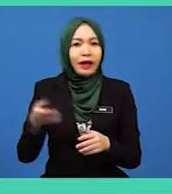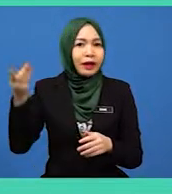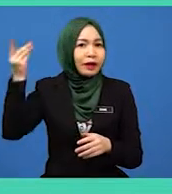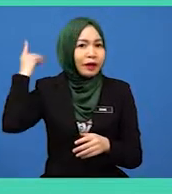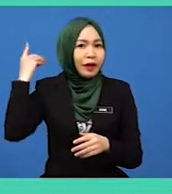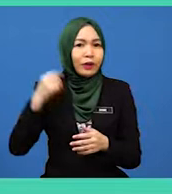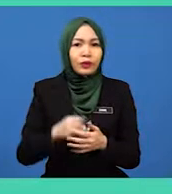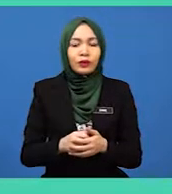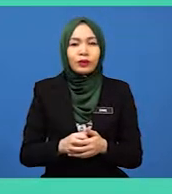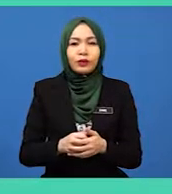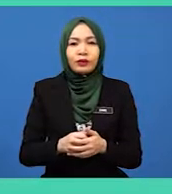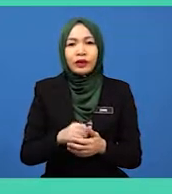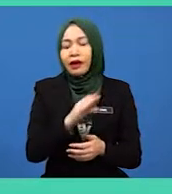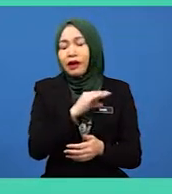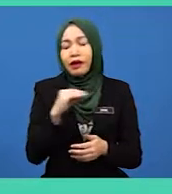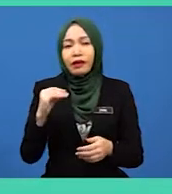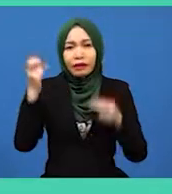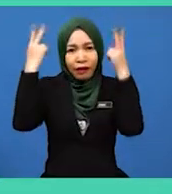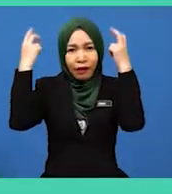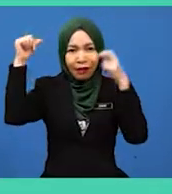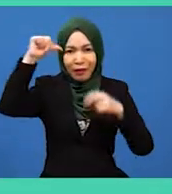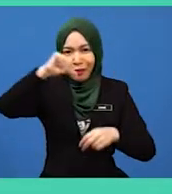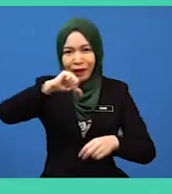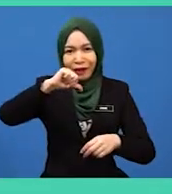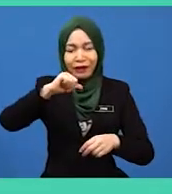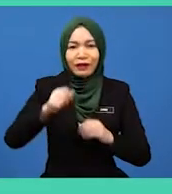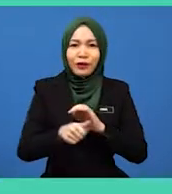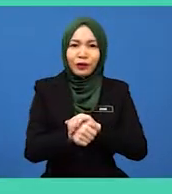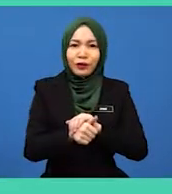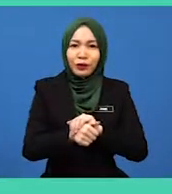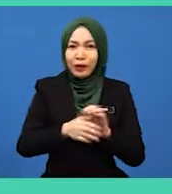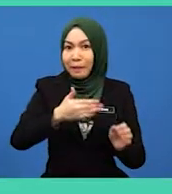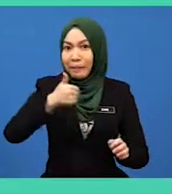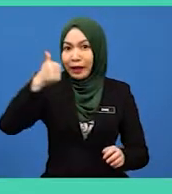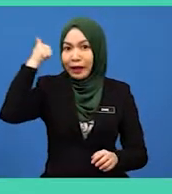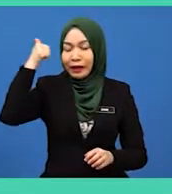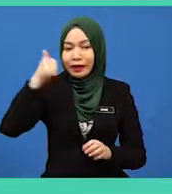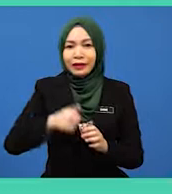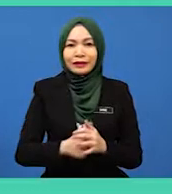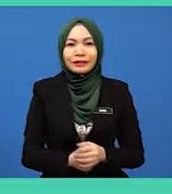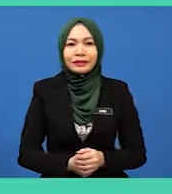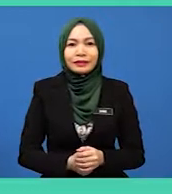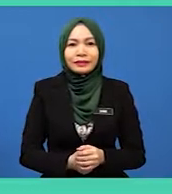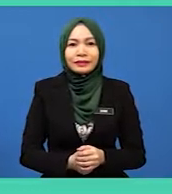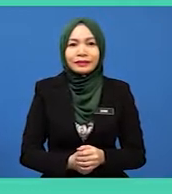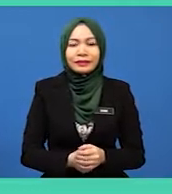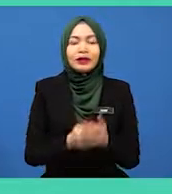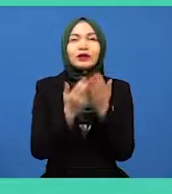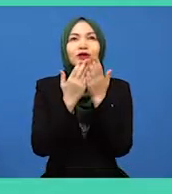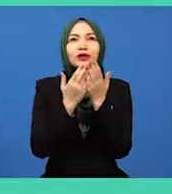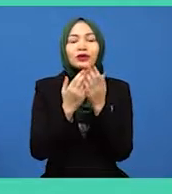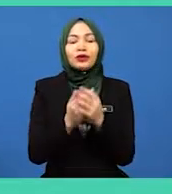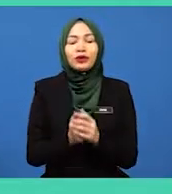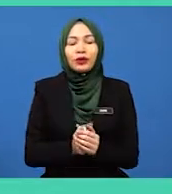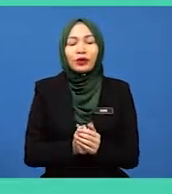kalah dalam perlumbaan ini. Kura-kura bersyukur kerana telah menang.